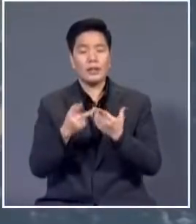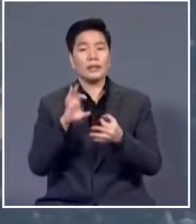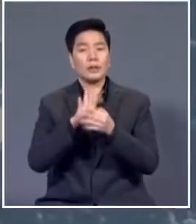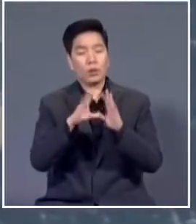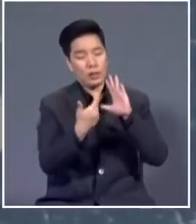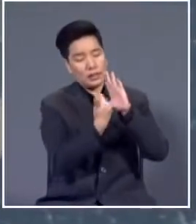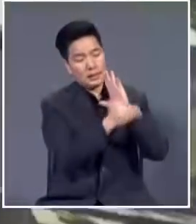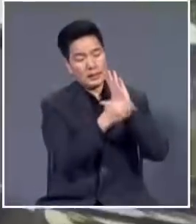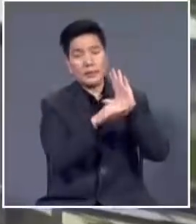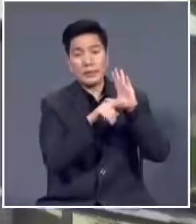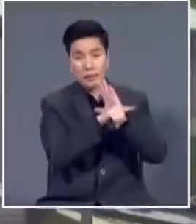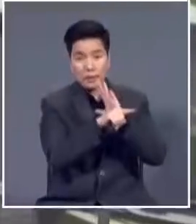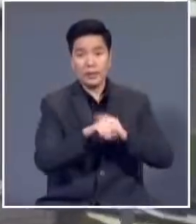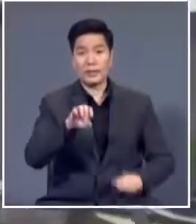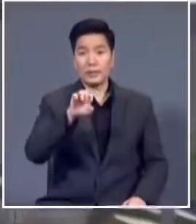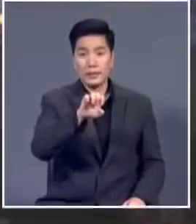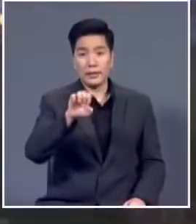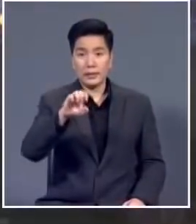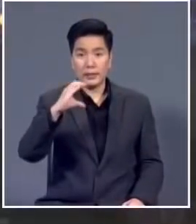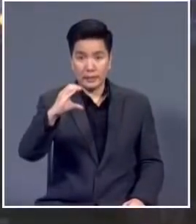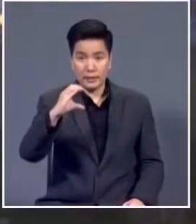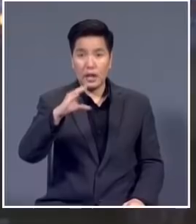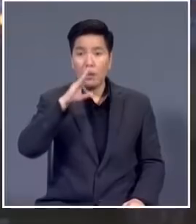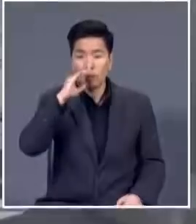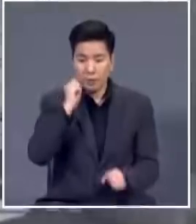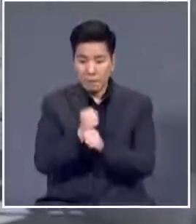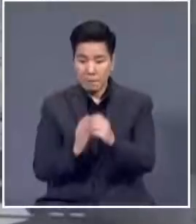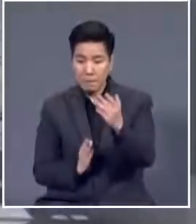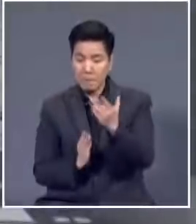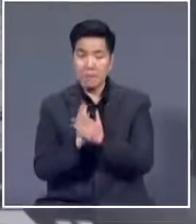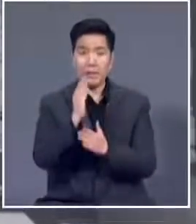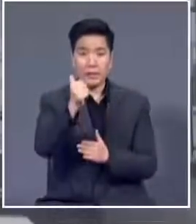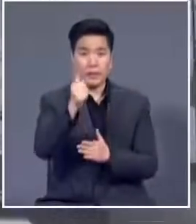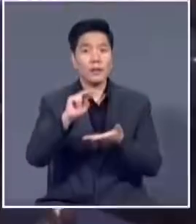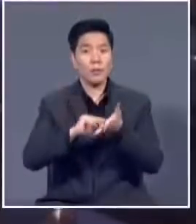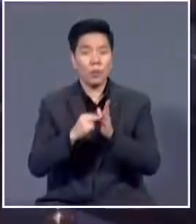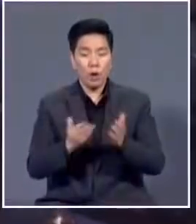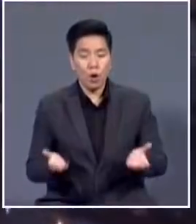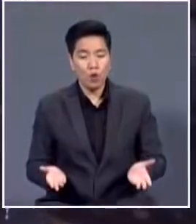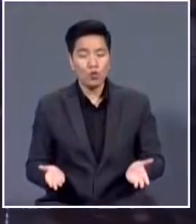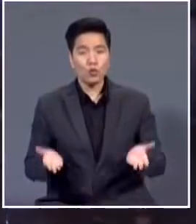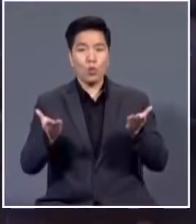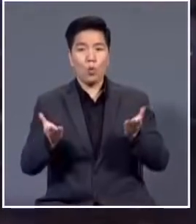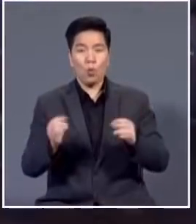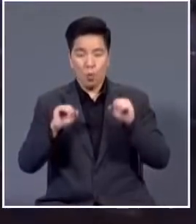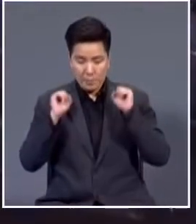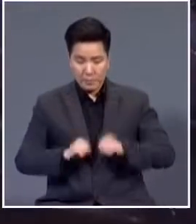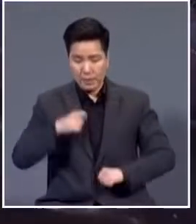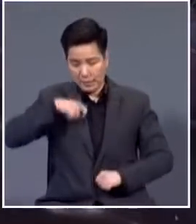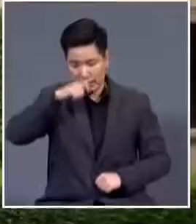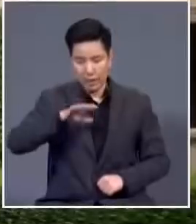คตะวันออก EEC เพราะว่าเมื่อสามารถทำได้สำเร็จนะครับก็จะไม่เพียงแต่ยกระดับกีกันมาตรการแข่งขันของประเทศเท่